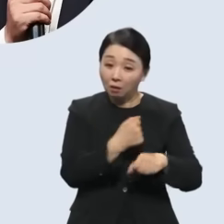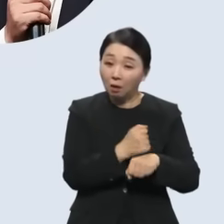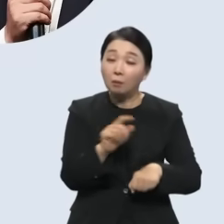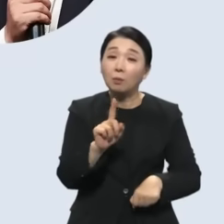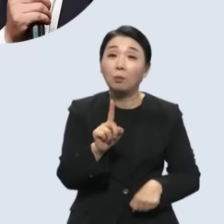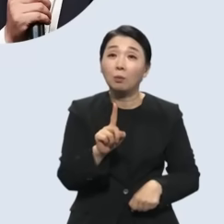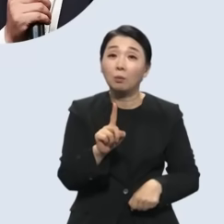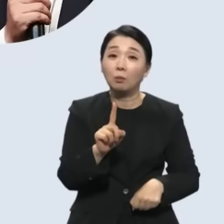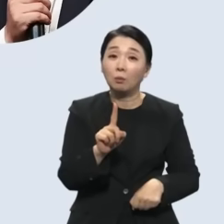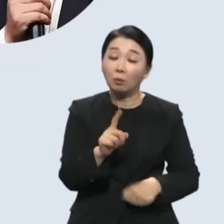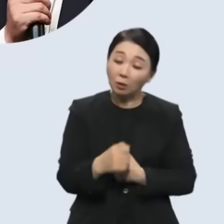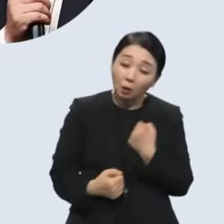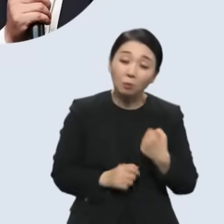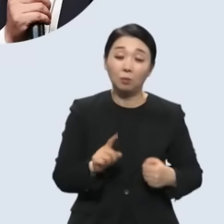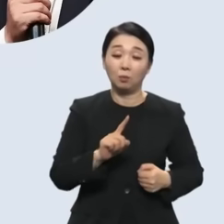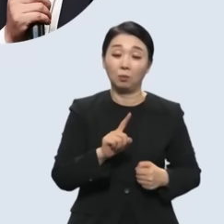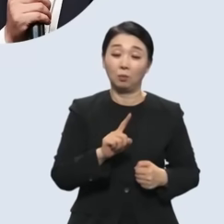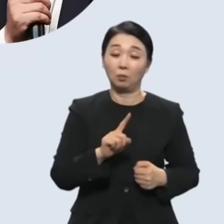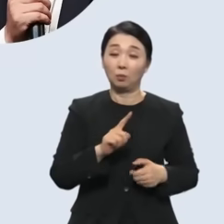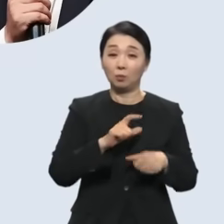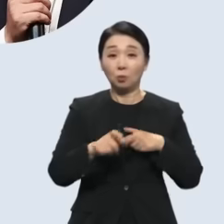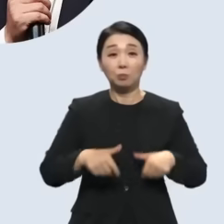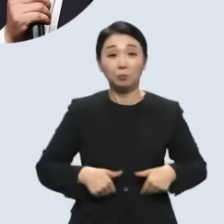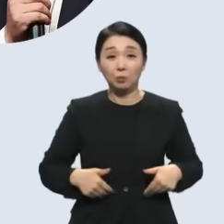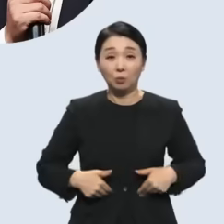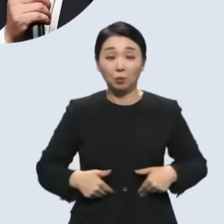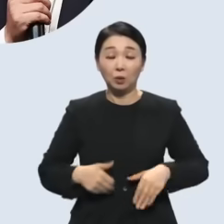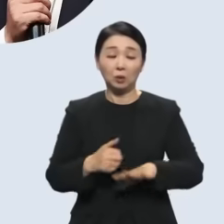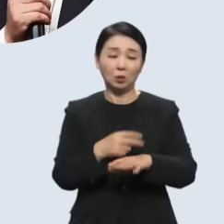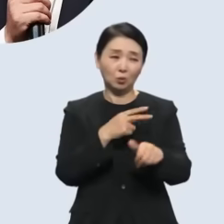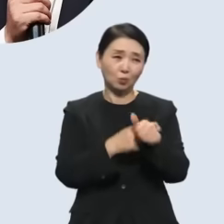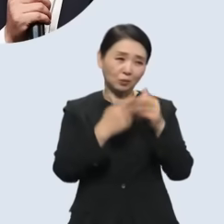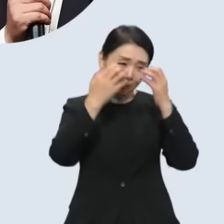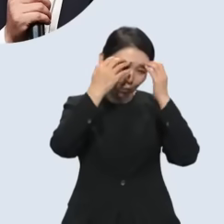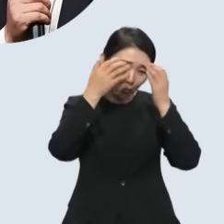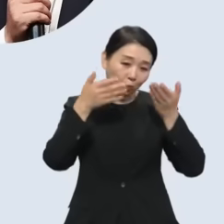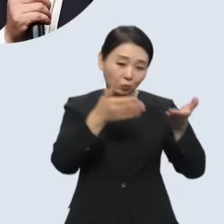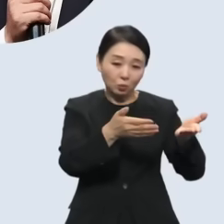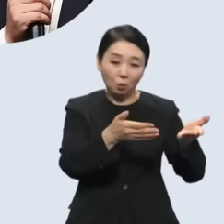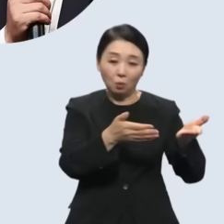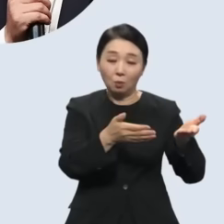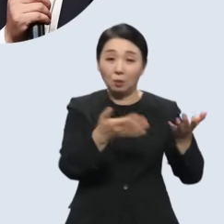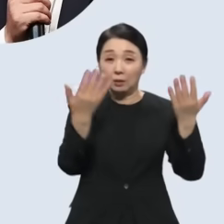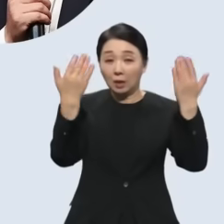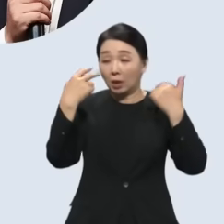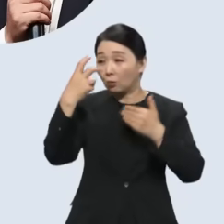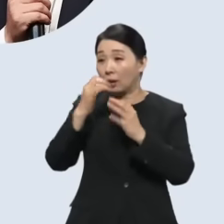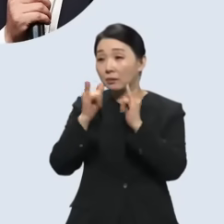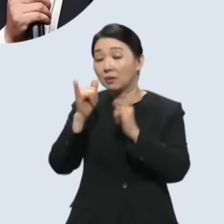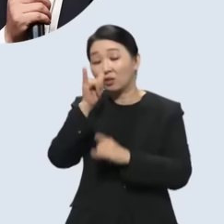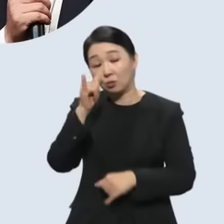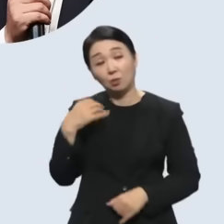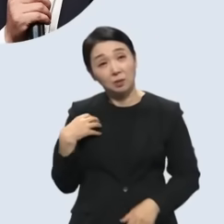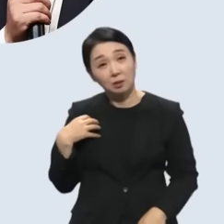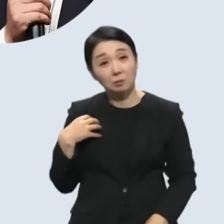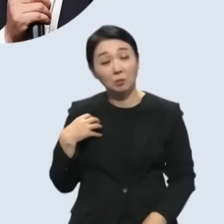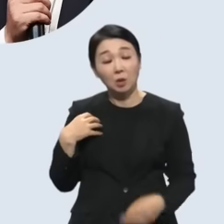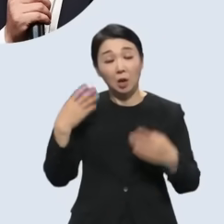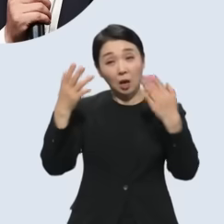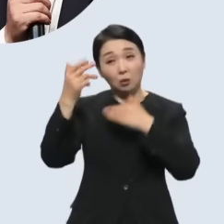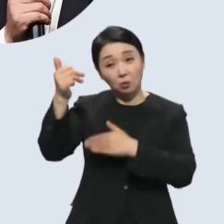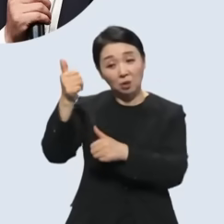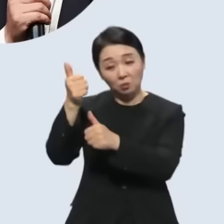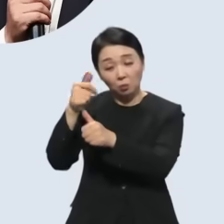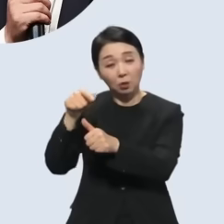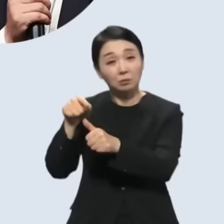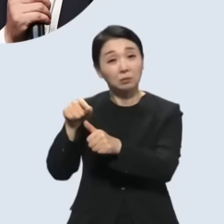부분도 좀 고민해 봐야 될 것 같습니다 결국에는이 교사들만 이렇게 고통을 받고 있고이 학교에 관리자가 있을 거 아니에요 도장이든 교감이든